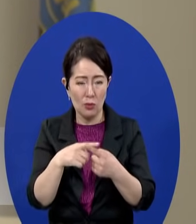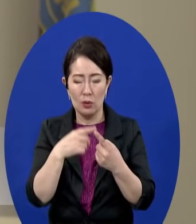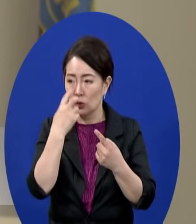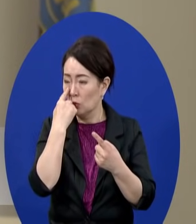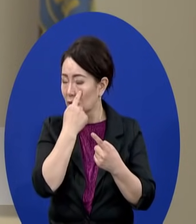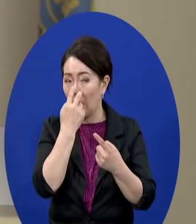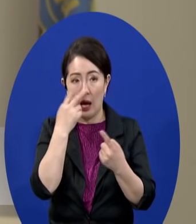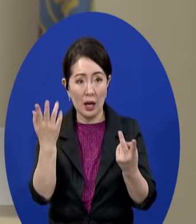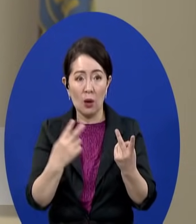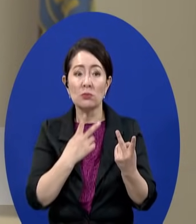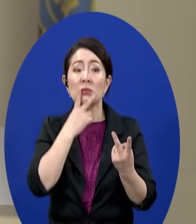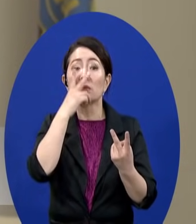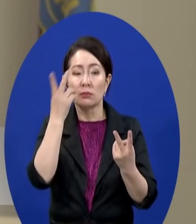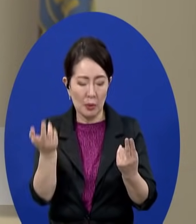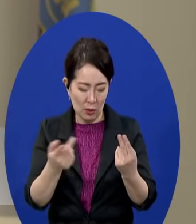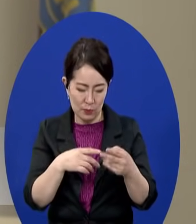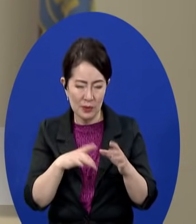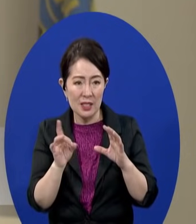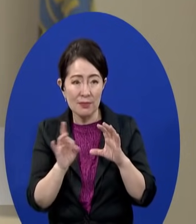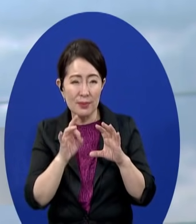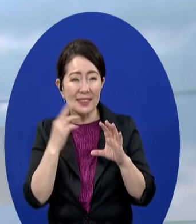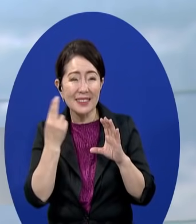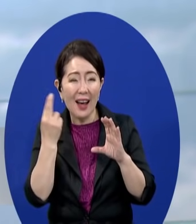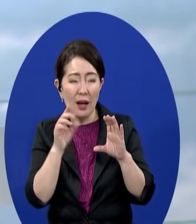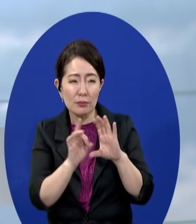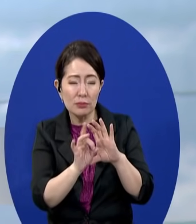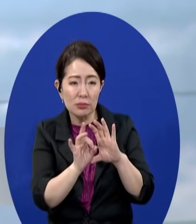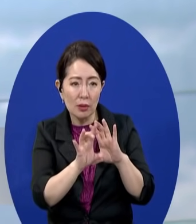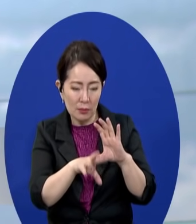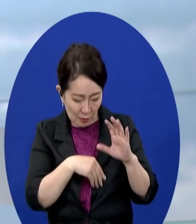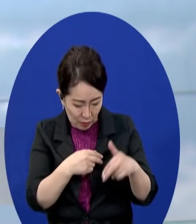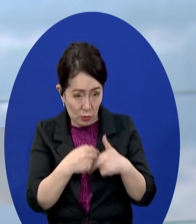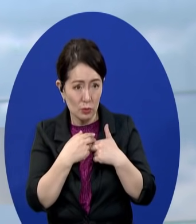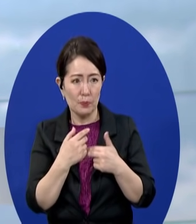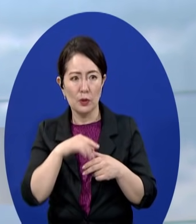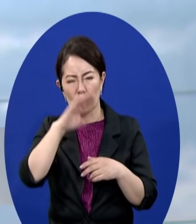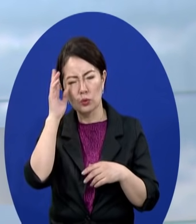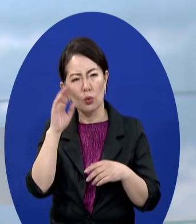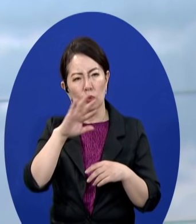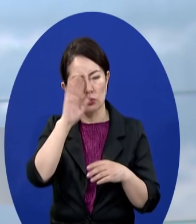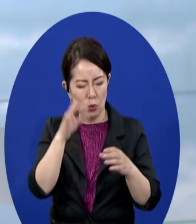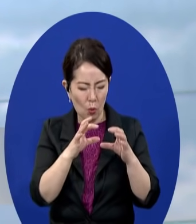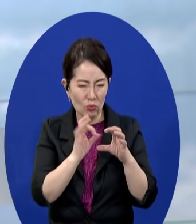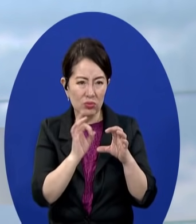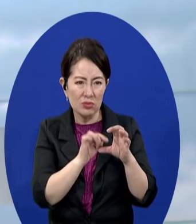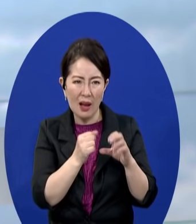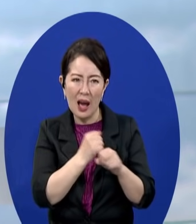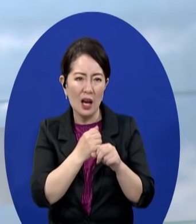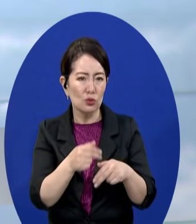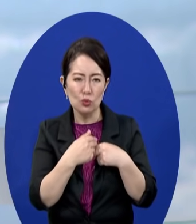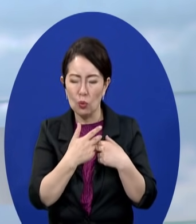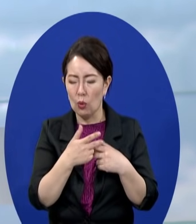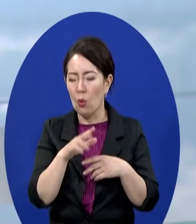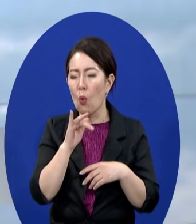учраас хүмүүс одоо зөвхөн угаар мэдрэгчээр л мэдрэх боломжтой. Угаар мэдрэгчийг зуны улиралд ажилуулдаггүйгээс угаарын хийнд өртдөг тухай мэрэгжлийн